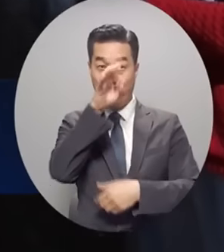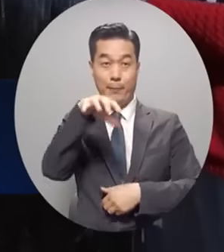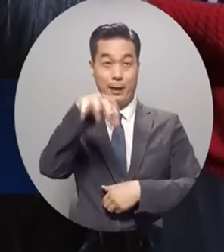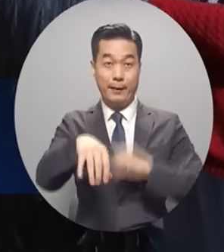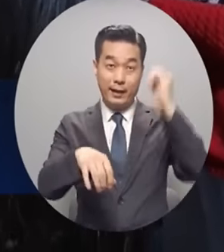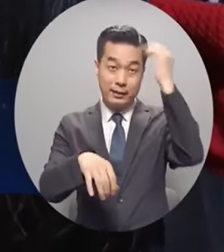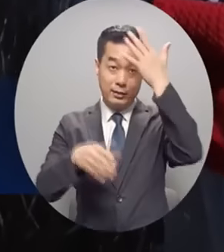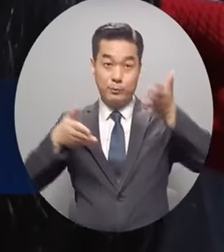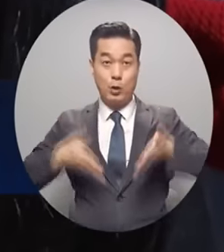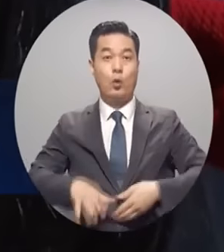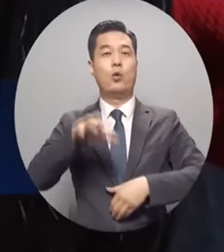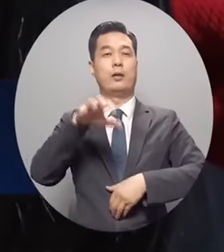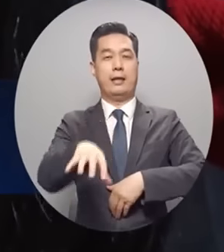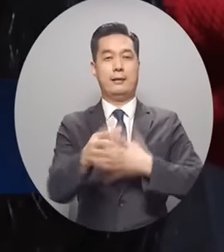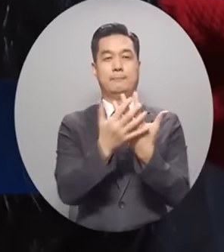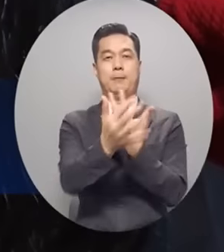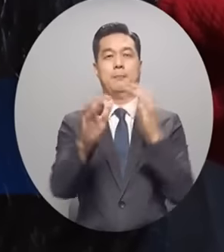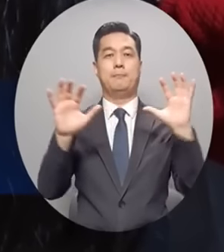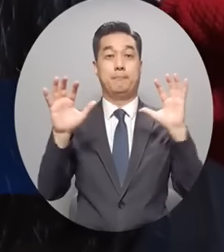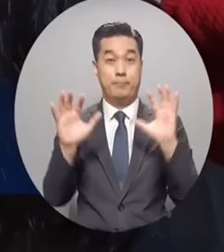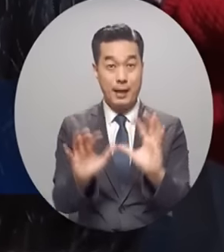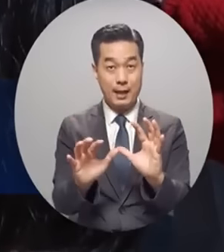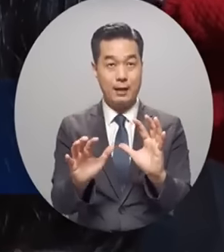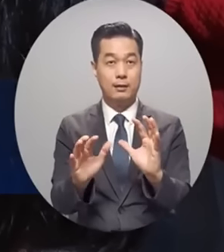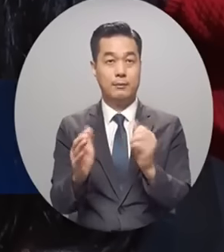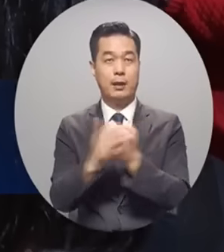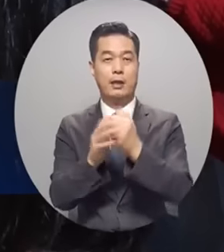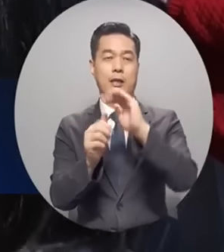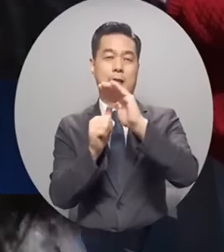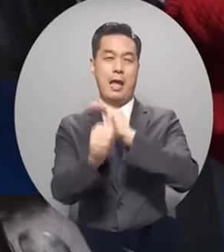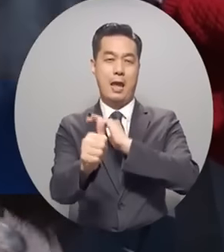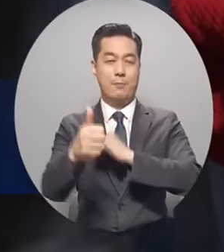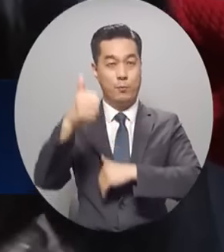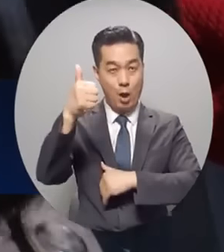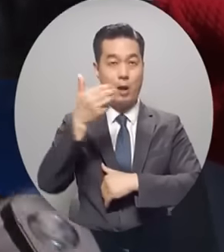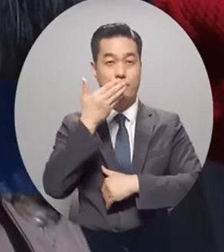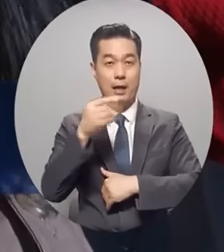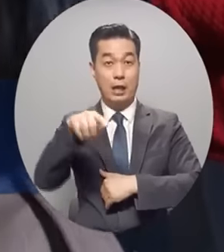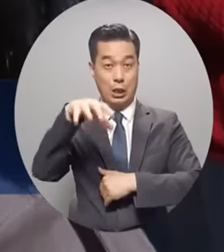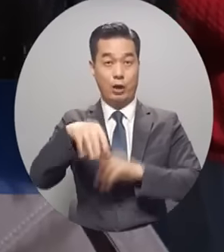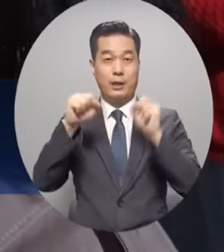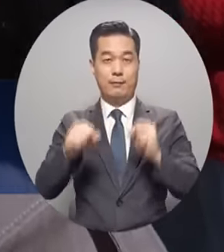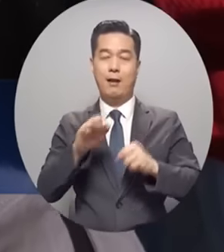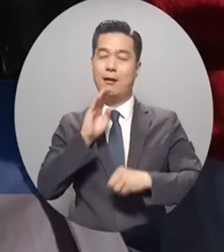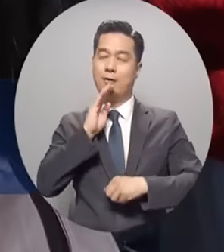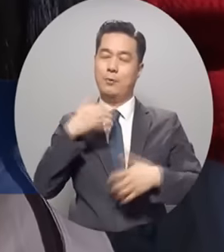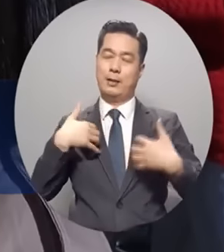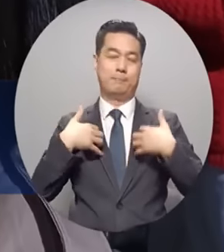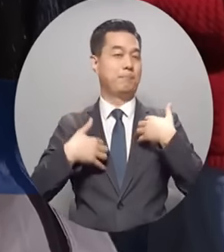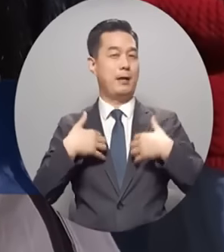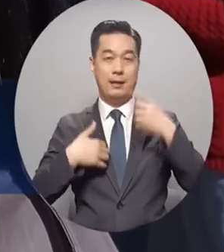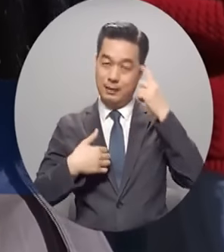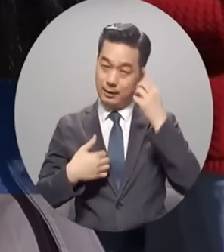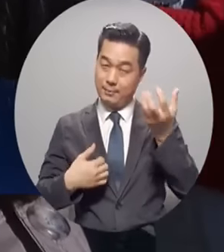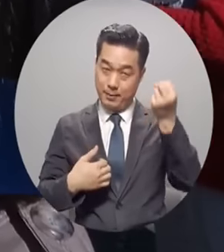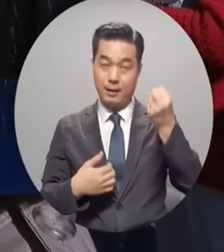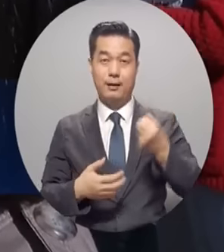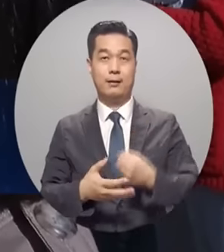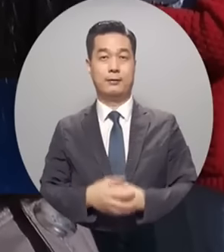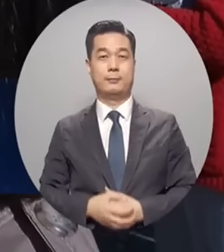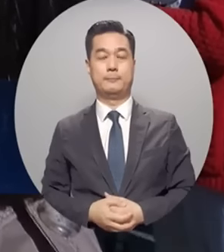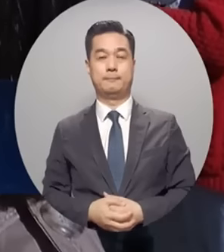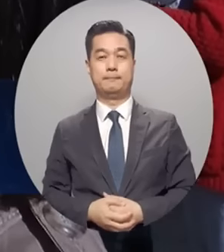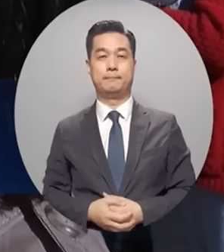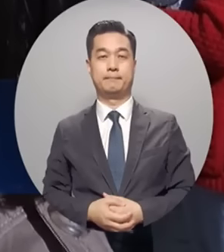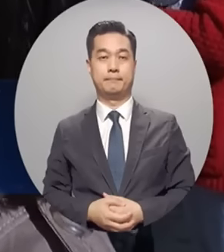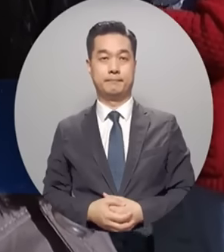iconic, a Trump rally here in the middle of New York City. The home of Donald Trump. We're just